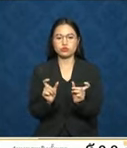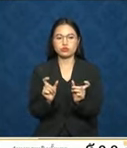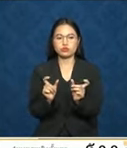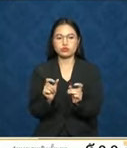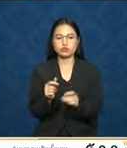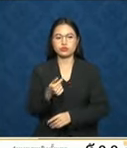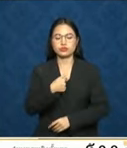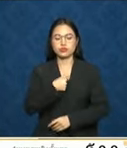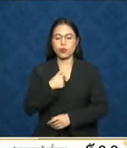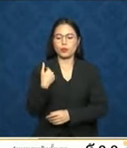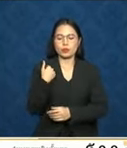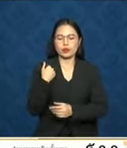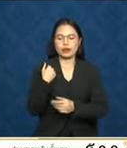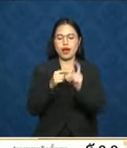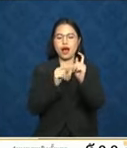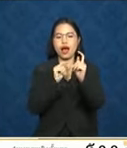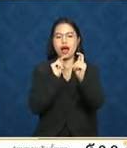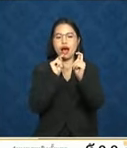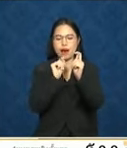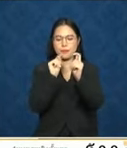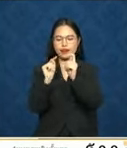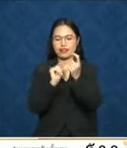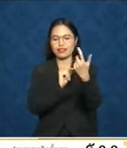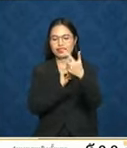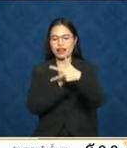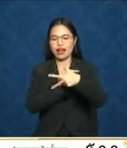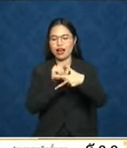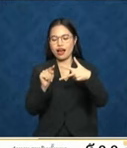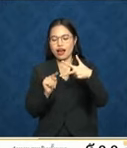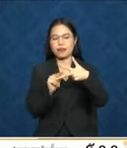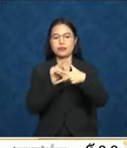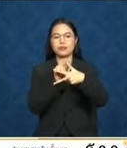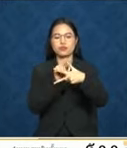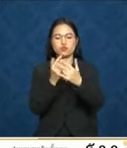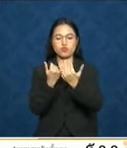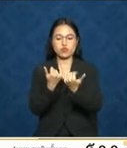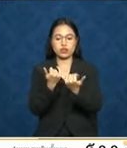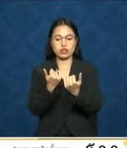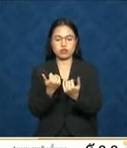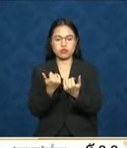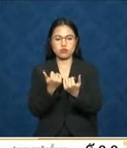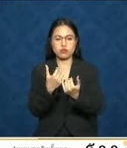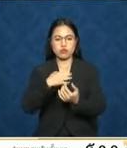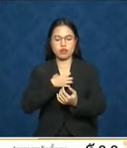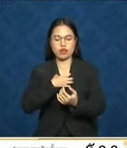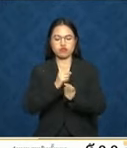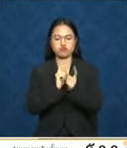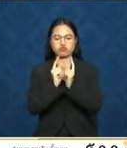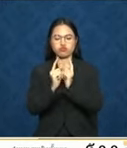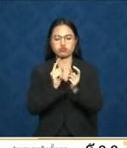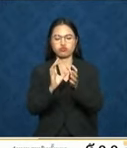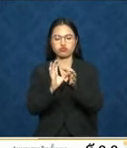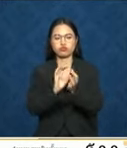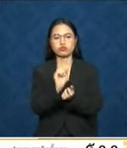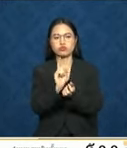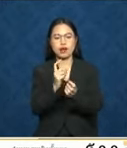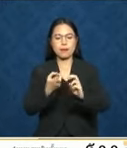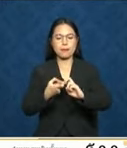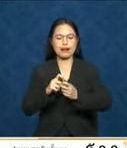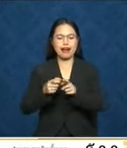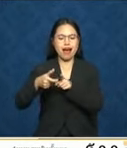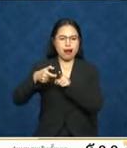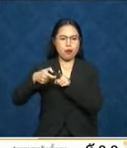ไปด้วยอำเภอหล่มเก่าอำเภอหล่มสักและอำเภอเขาคอวันนี้ผมมีข้อหารือเกี่ยวกับปัญหาราคาข้าวโพ